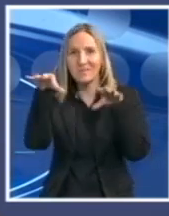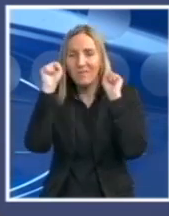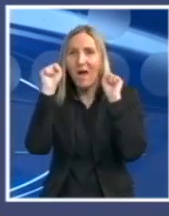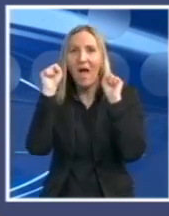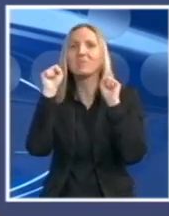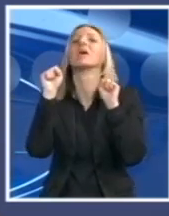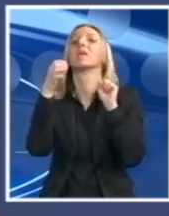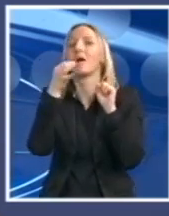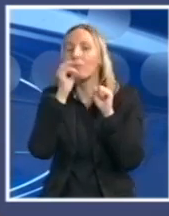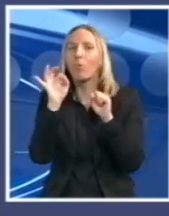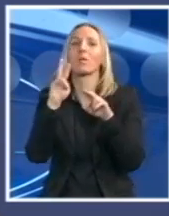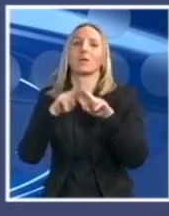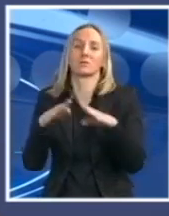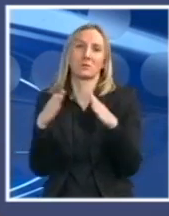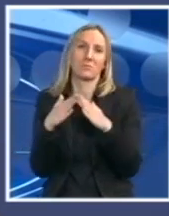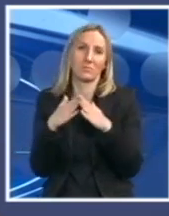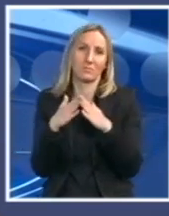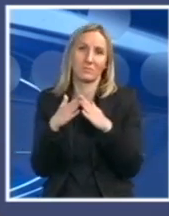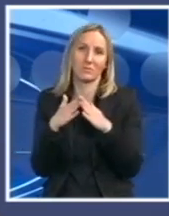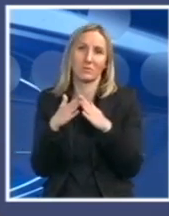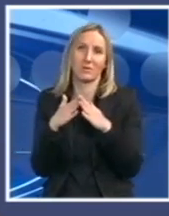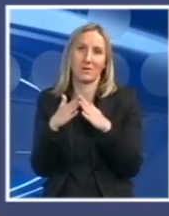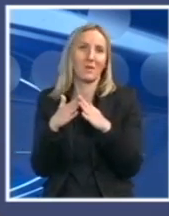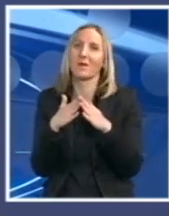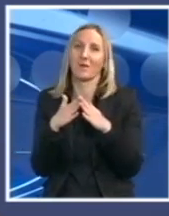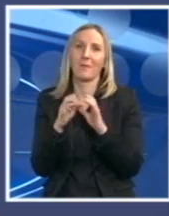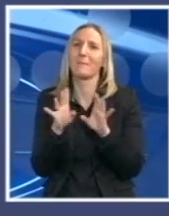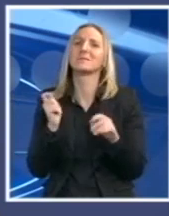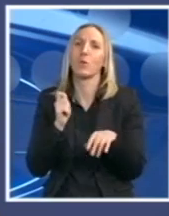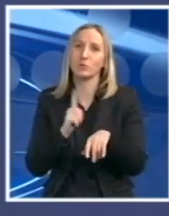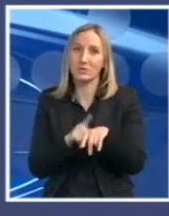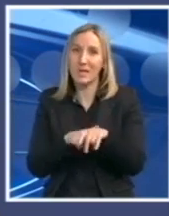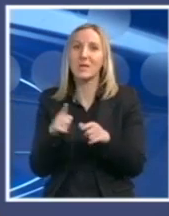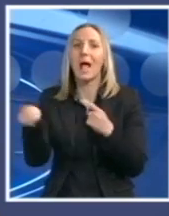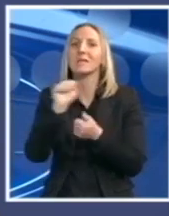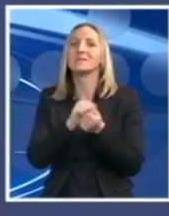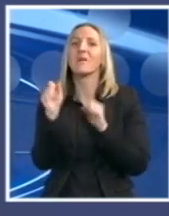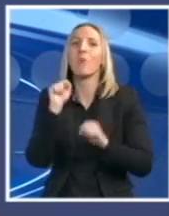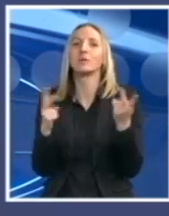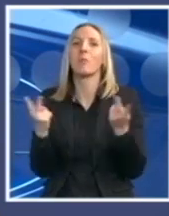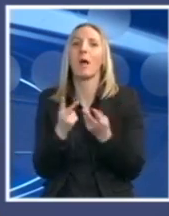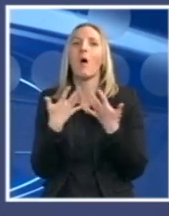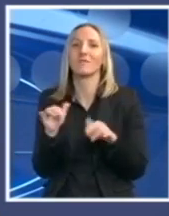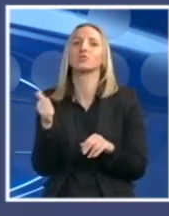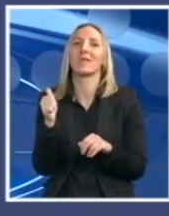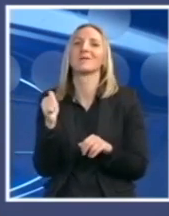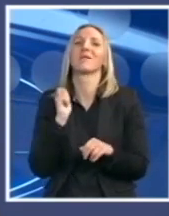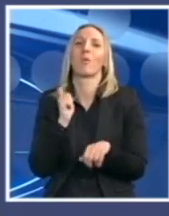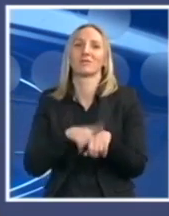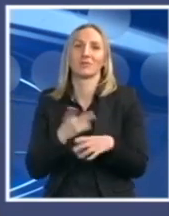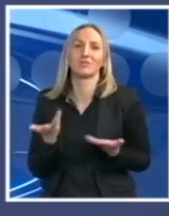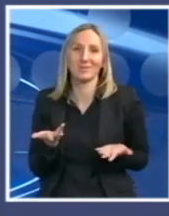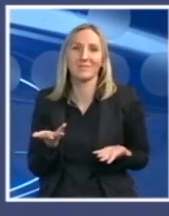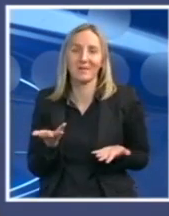da ostane ne bez policijskog časa, a da se svi tako ponašamo, onda možda zaista i ne treba.